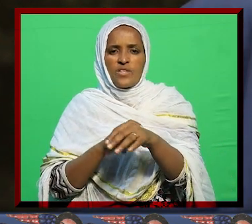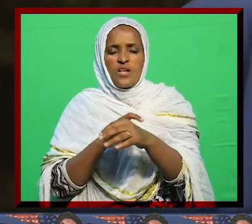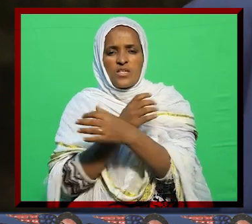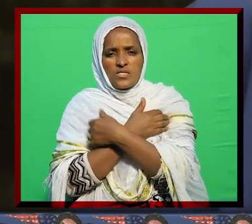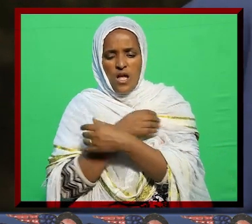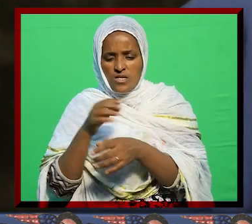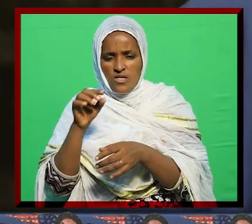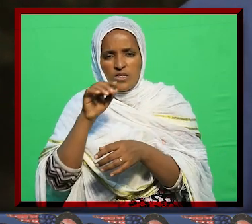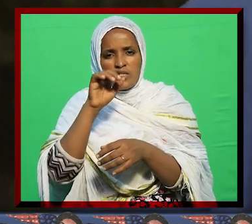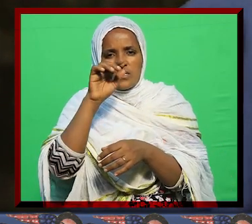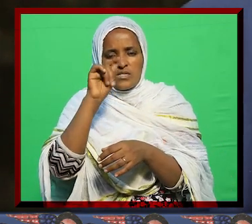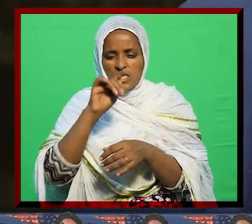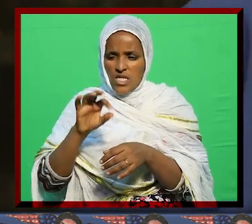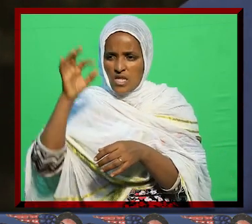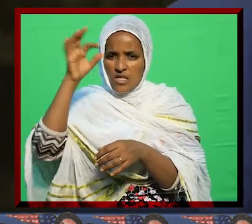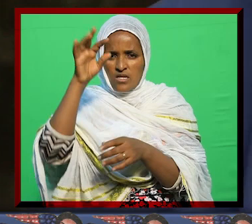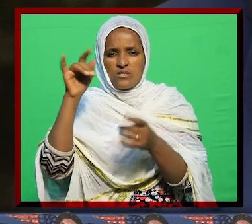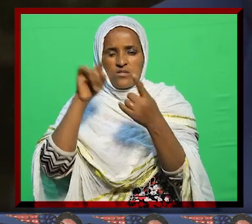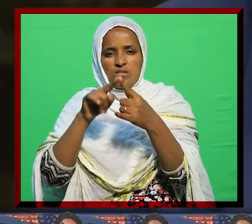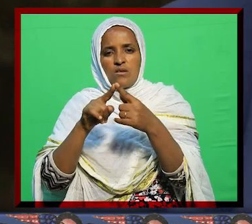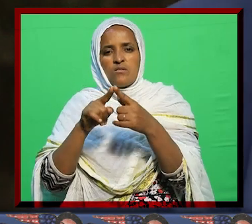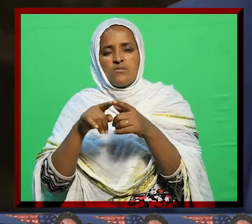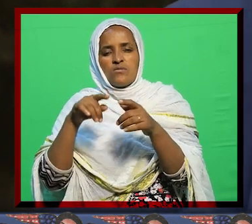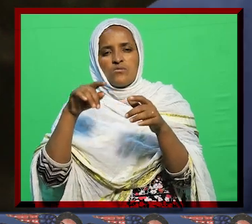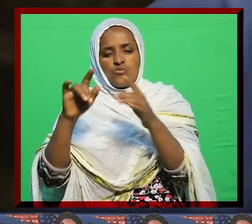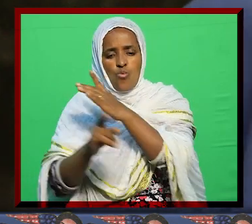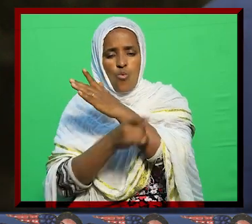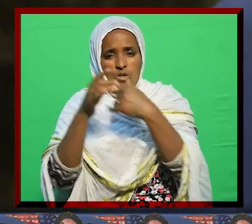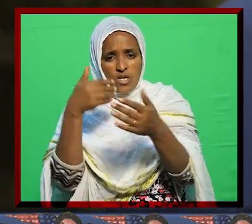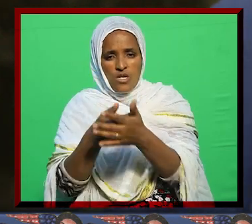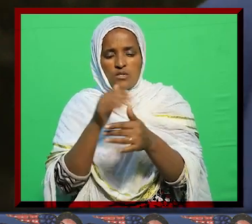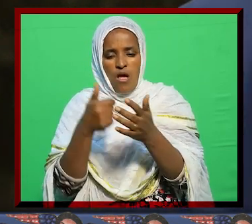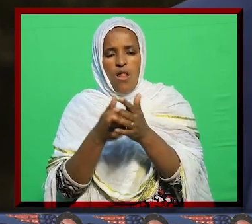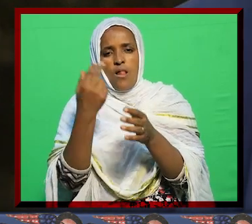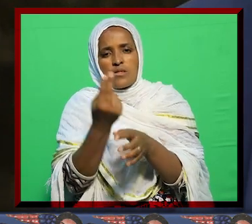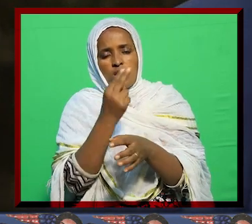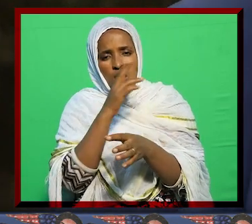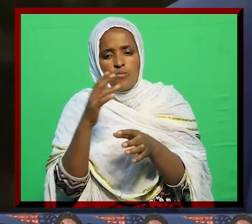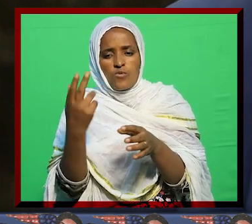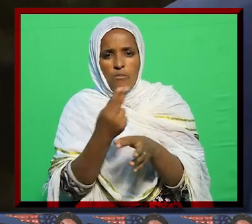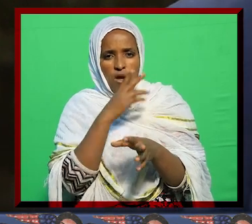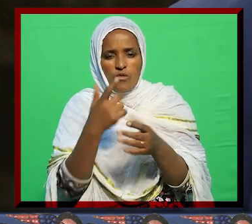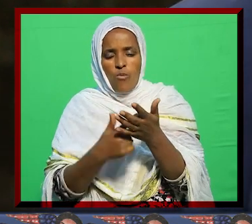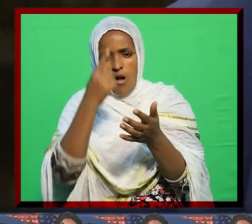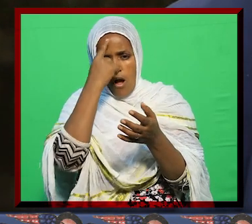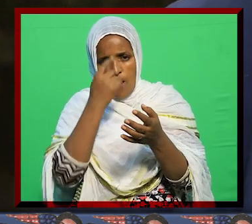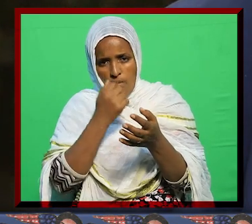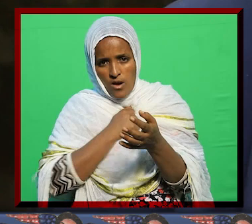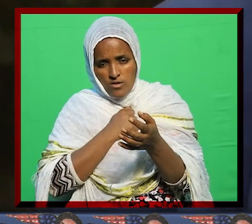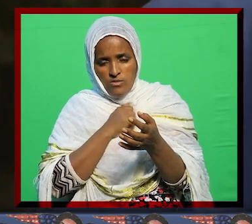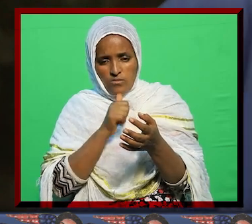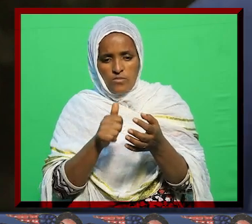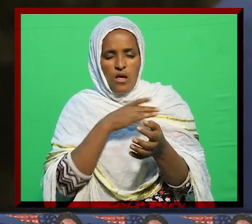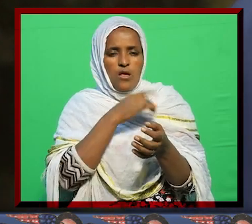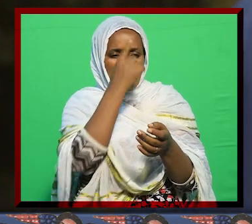ከእንስሳ ከትንኝ ጀምሮ እስከ ዝሆኑ ድረስ ስለ ጠቃሚውና ስለ ማይጠቅመው ስለ አማኒውን ስለ